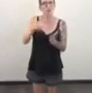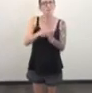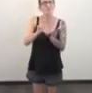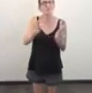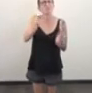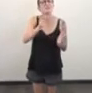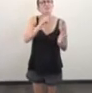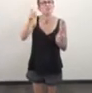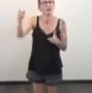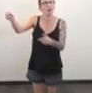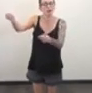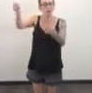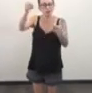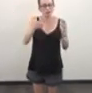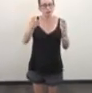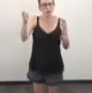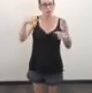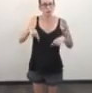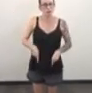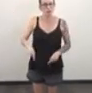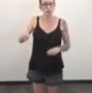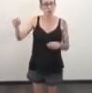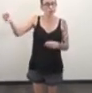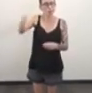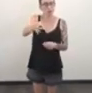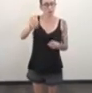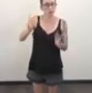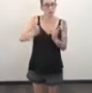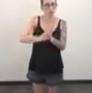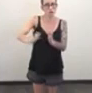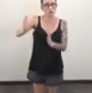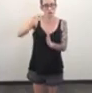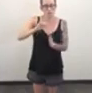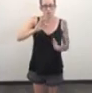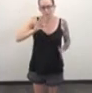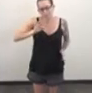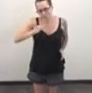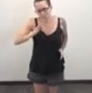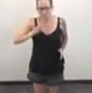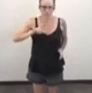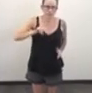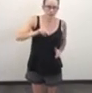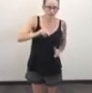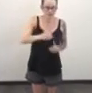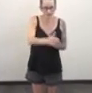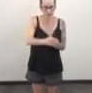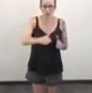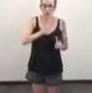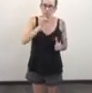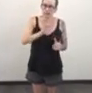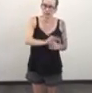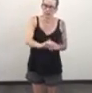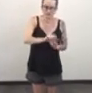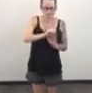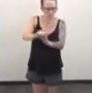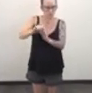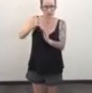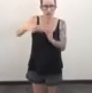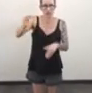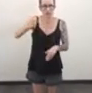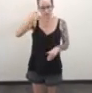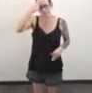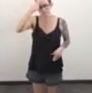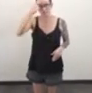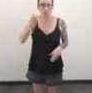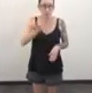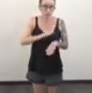jours d'un gouvernement qui nous disait qu'il allait prendre en compte vraiment la petite enfance comme une priorité nationale. Or,